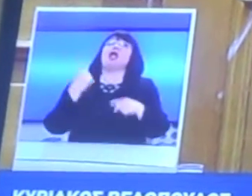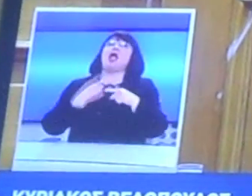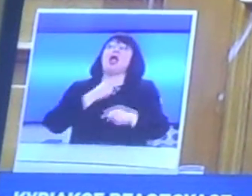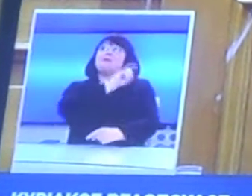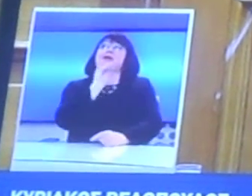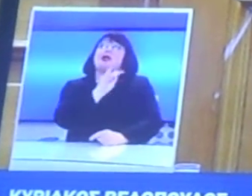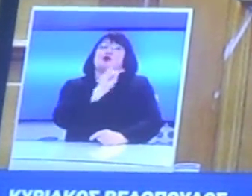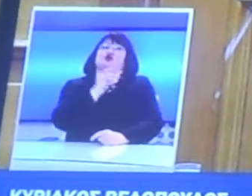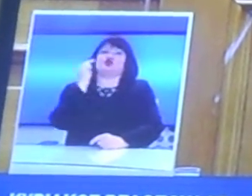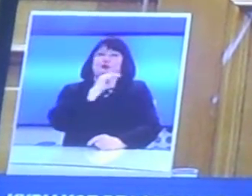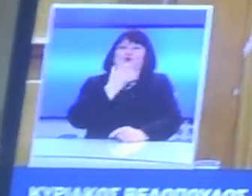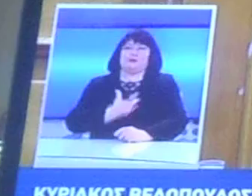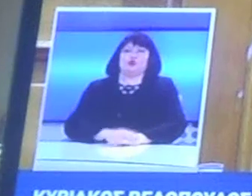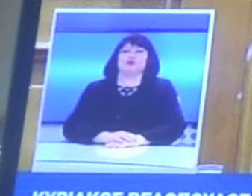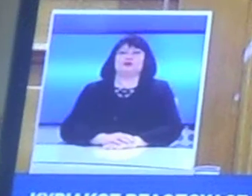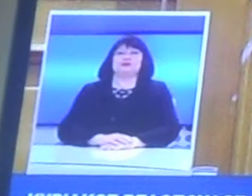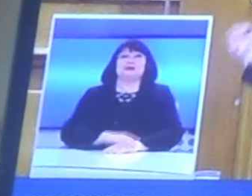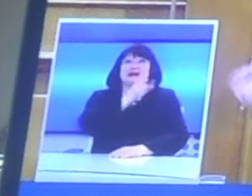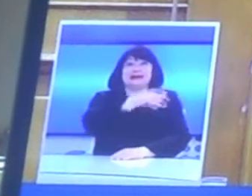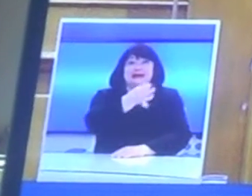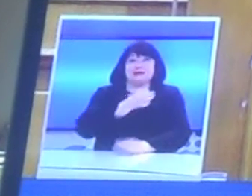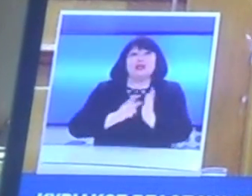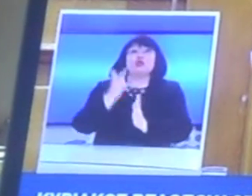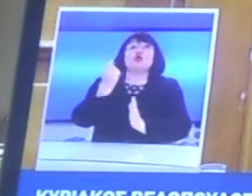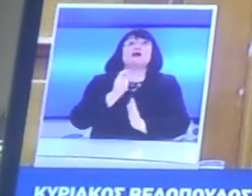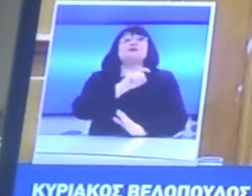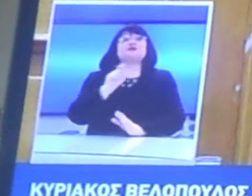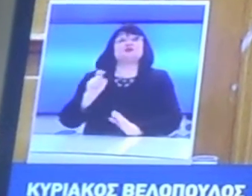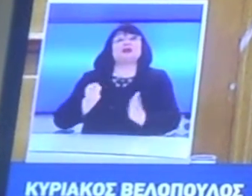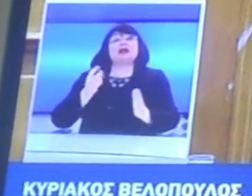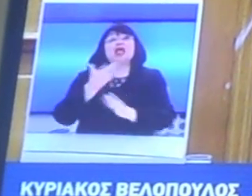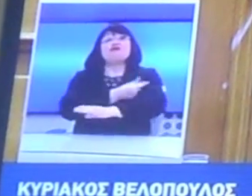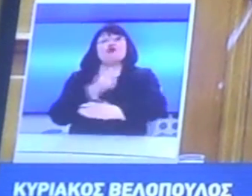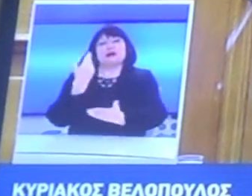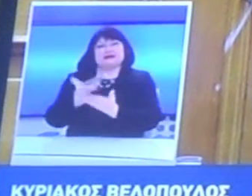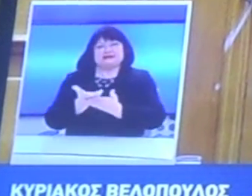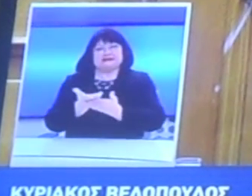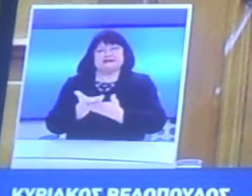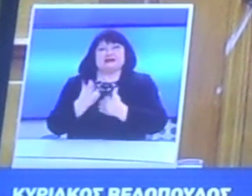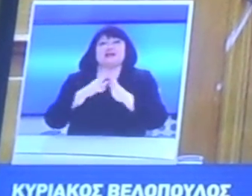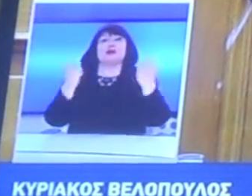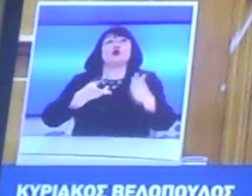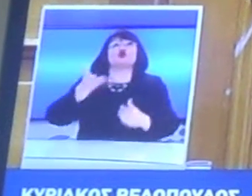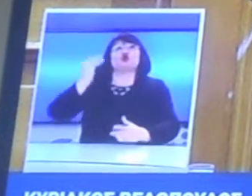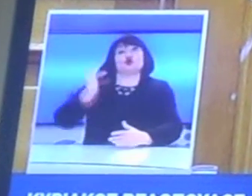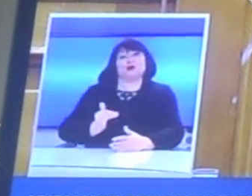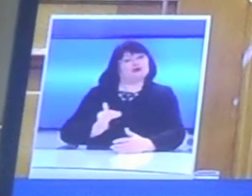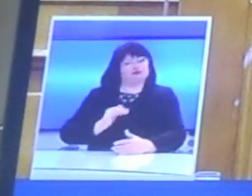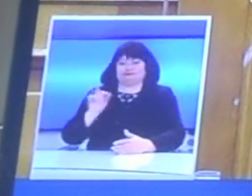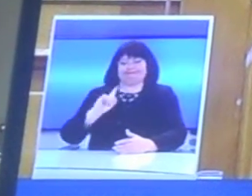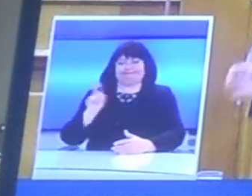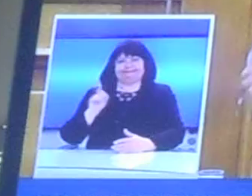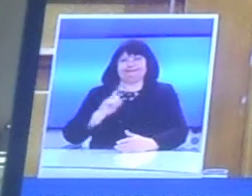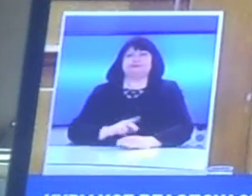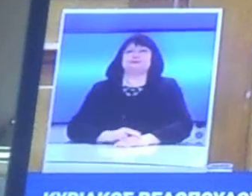ότι ζήτησε 12,5 εκατομμύρια εμβόλια. Τόσα. Κάτω από 18 ετών δεν μπορεί να κάνει κάποιο εμβόλιο.